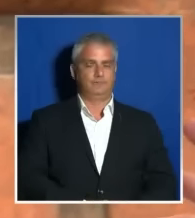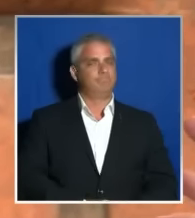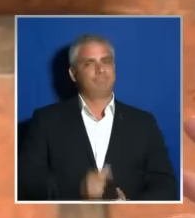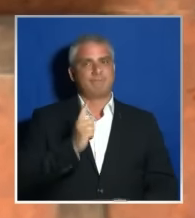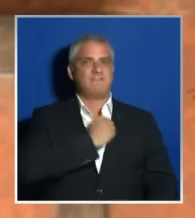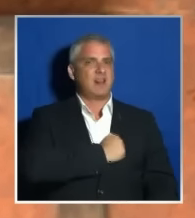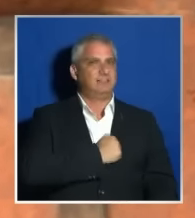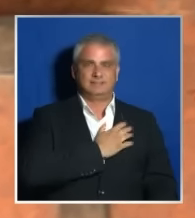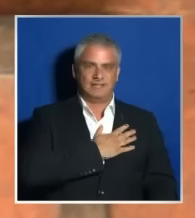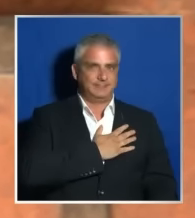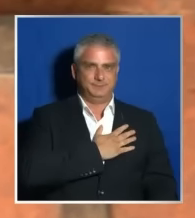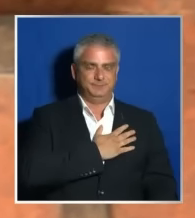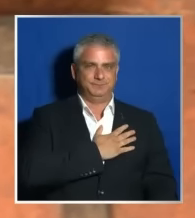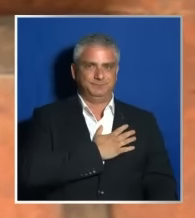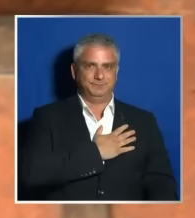אבל לצערי,